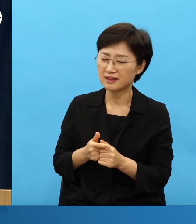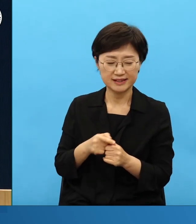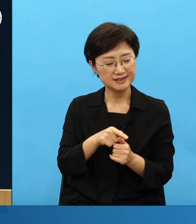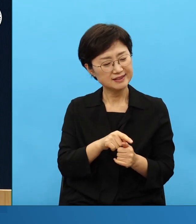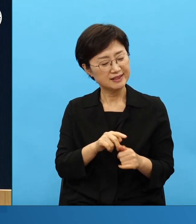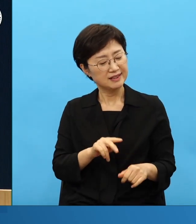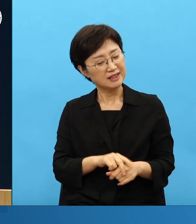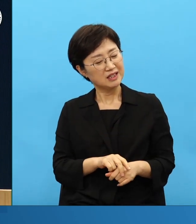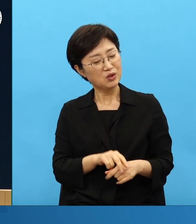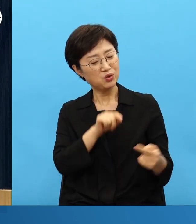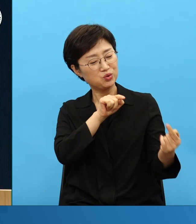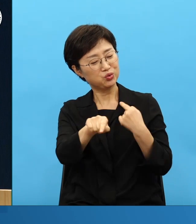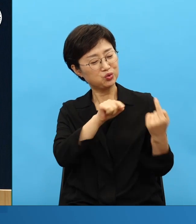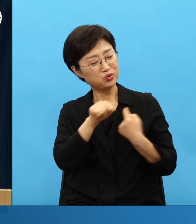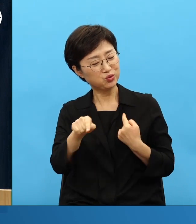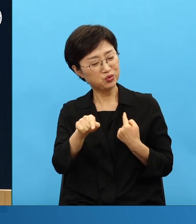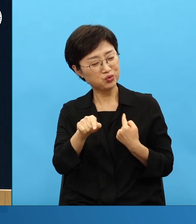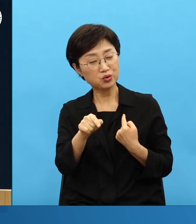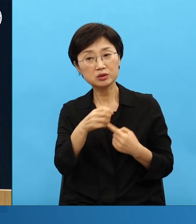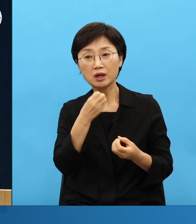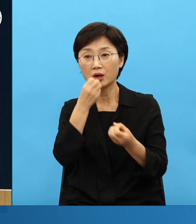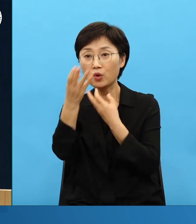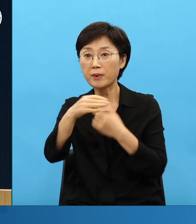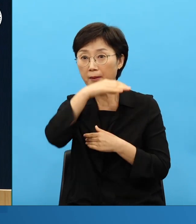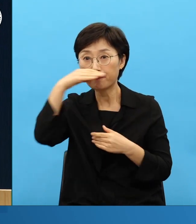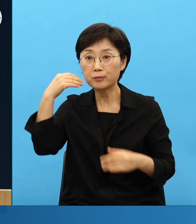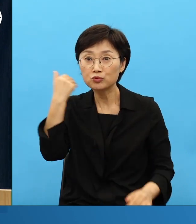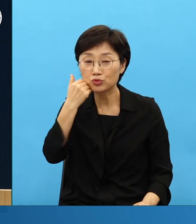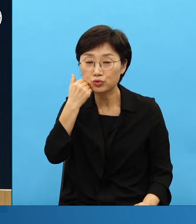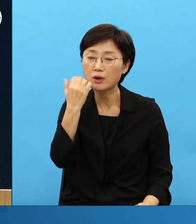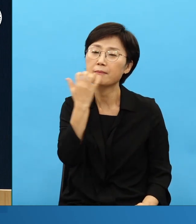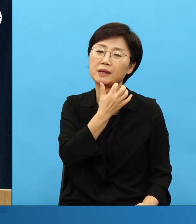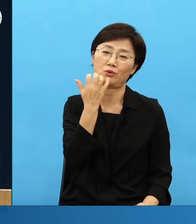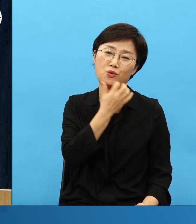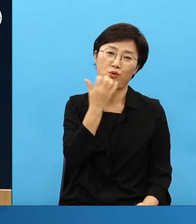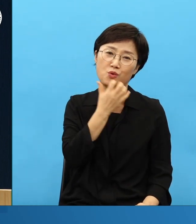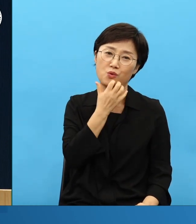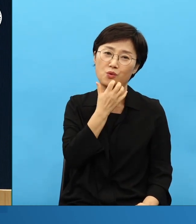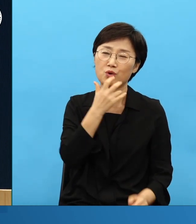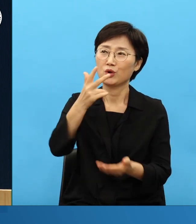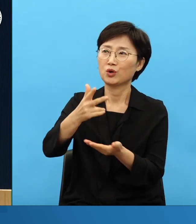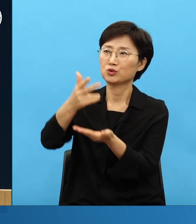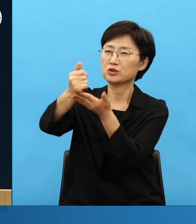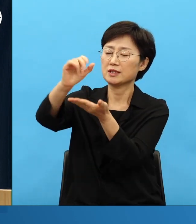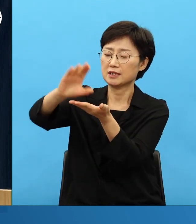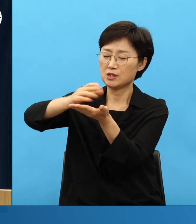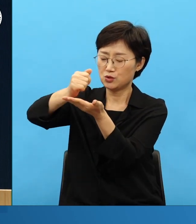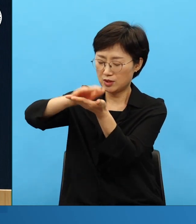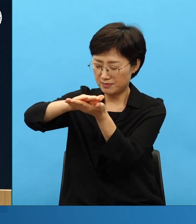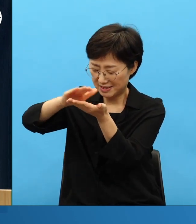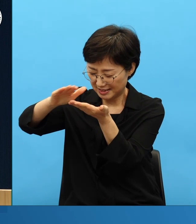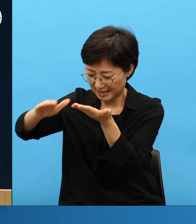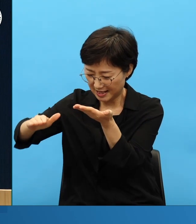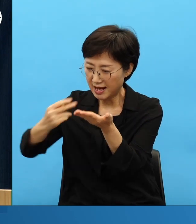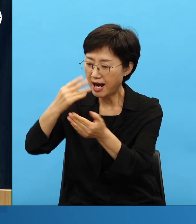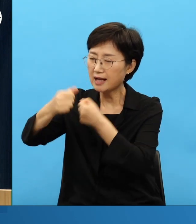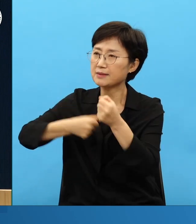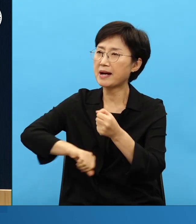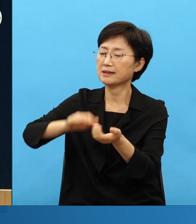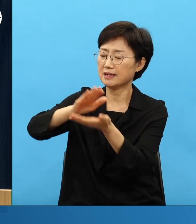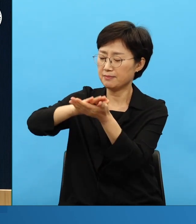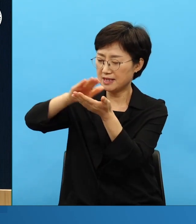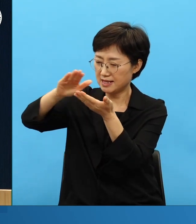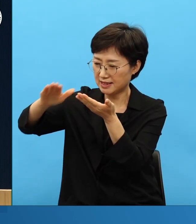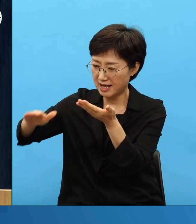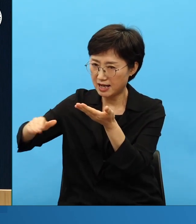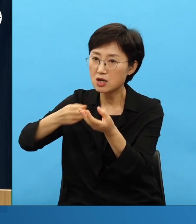하나님의 아들이십니다. But Peter responded, you are the Christ, the Son of the living God. 그게 크리스마스입니다. That is the